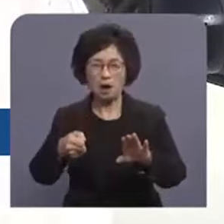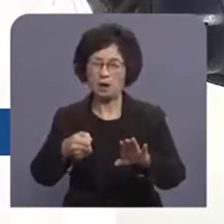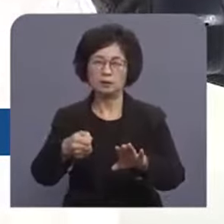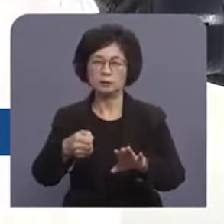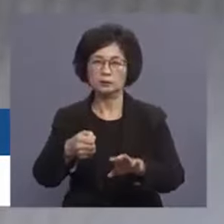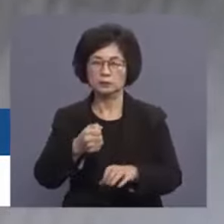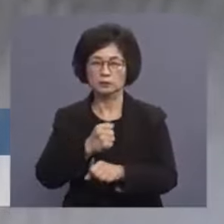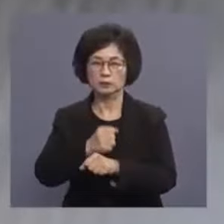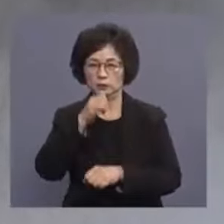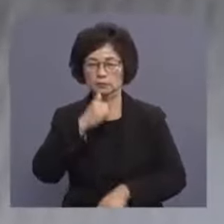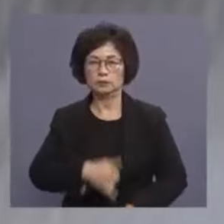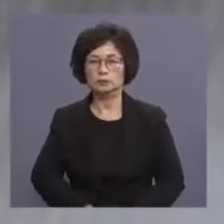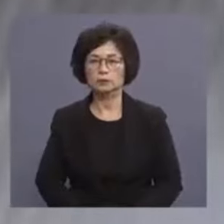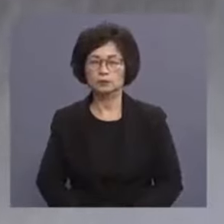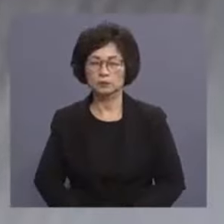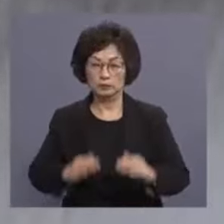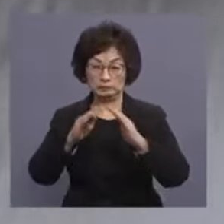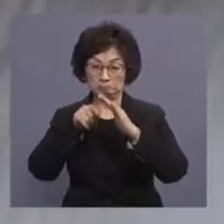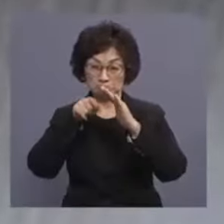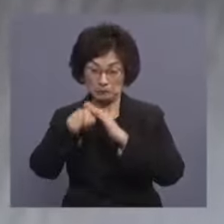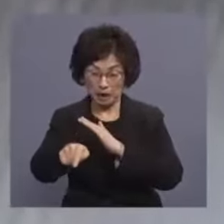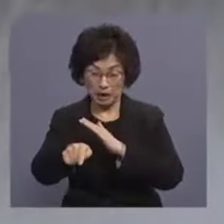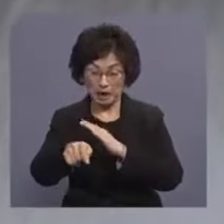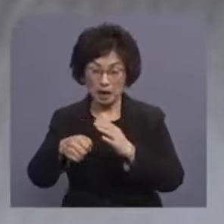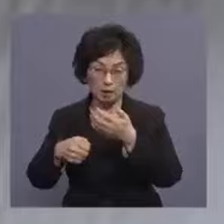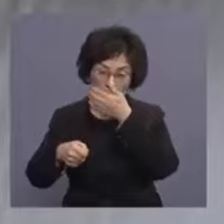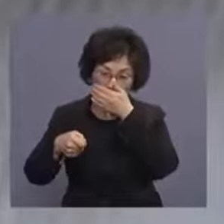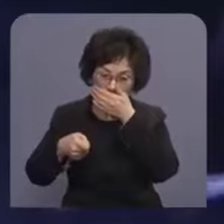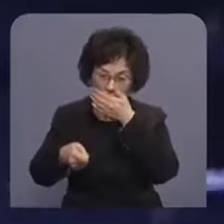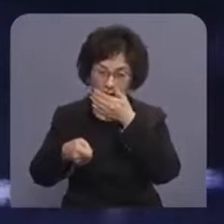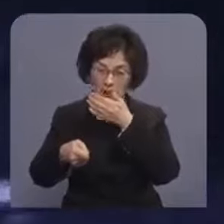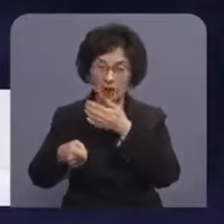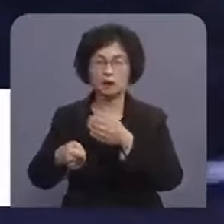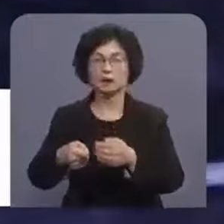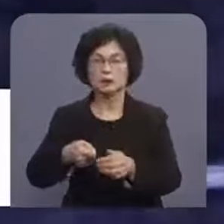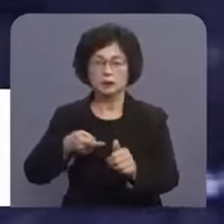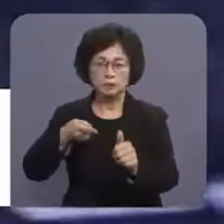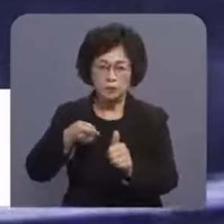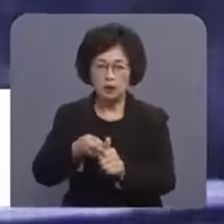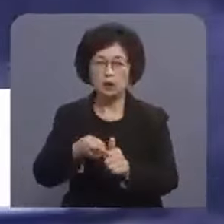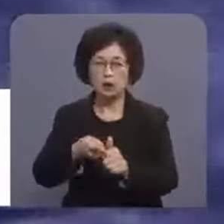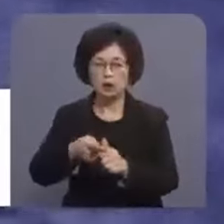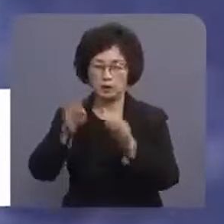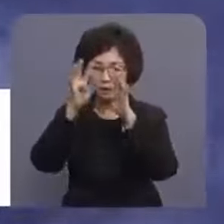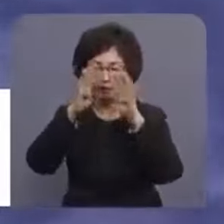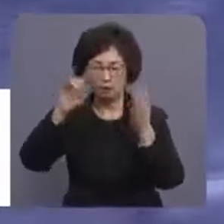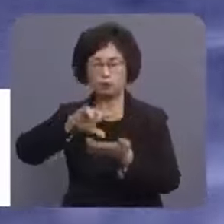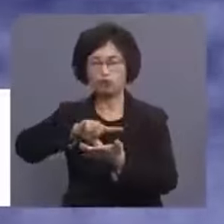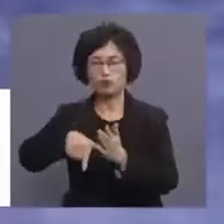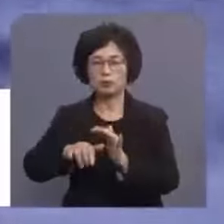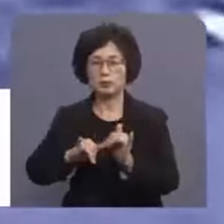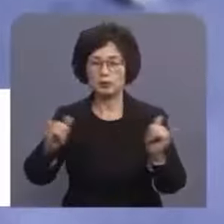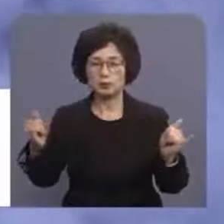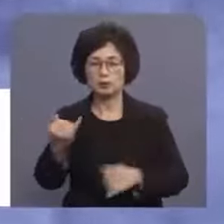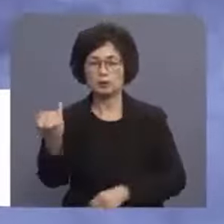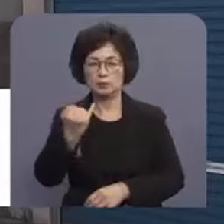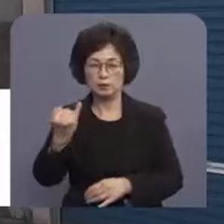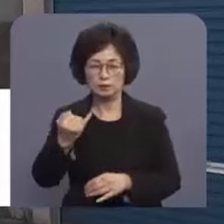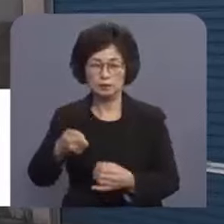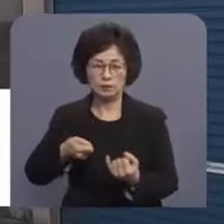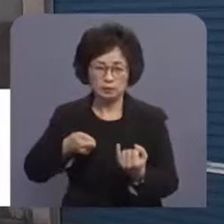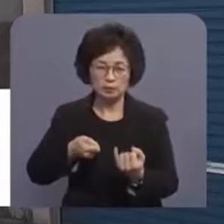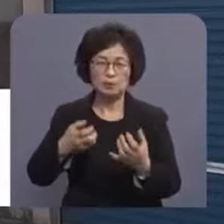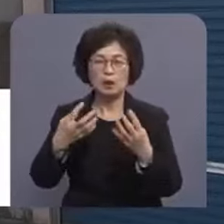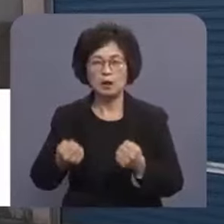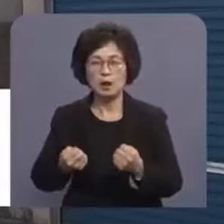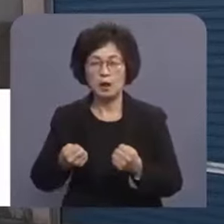있고. 주거 침입, 강도에다 살인사건 등 대학가 원룸촌 일대에서 여성 대상 범죄가 잇따르자